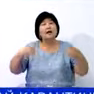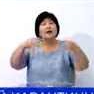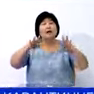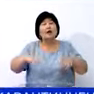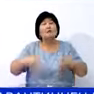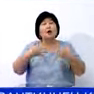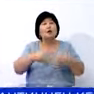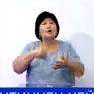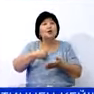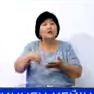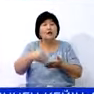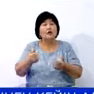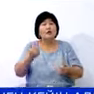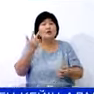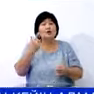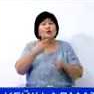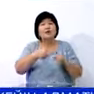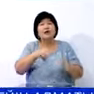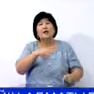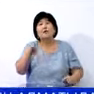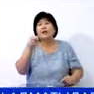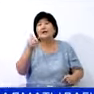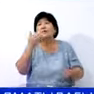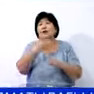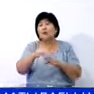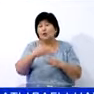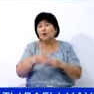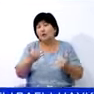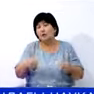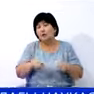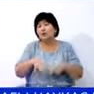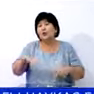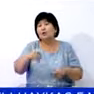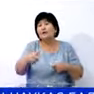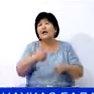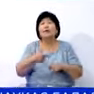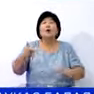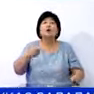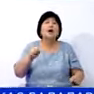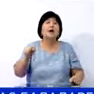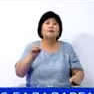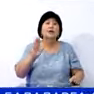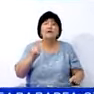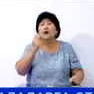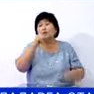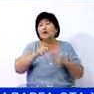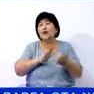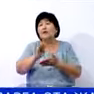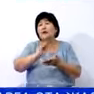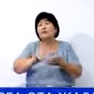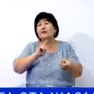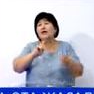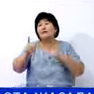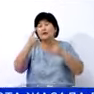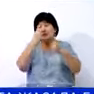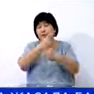құрылғы сатып алу үшін 3,5 миллиард теңге қаржы бөлінуде. Бұл туралы облыс әкімі Гүлшара Әбдіқалықова дәстүрлі баспасөз